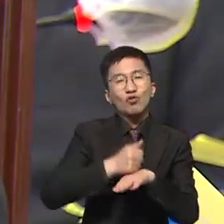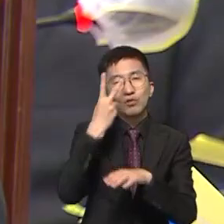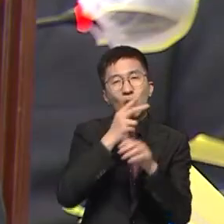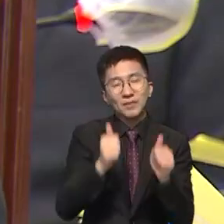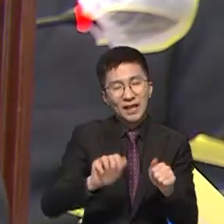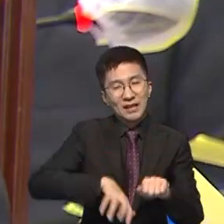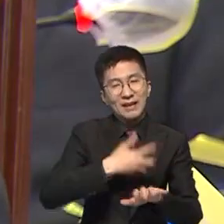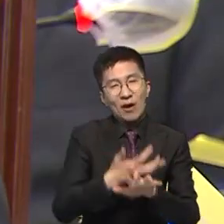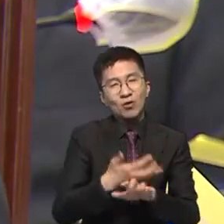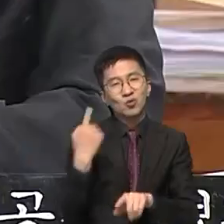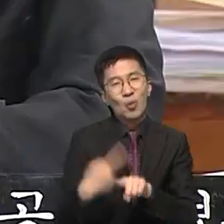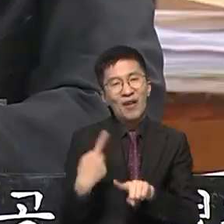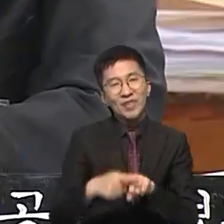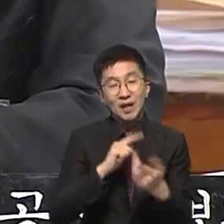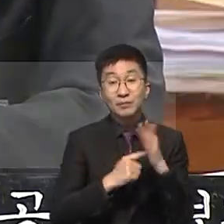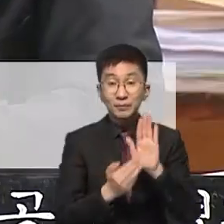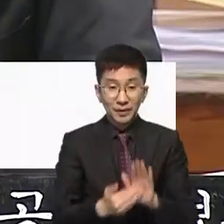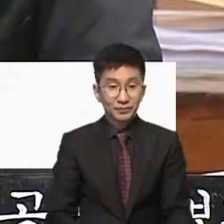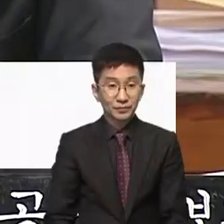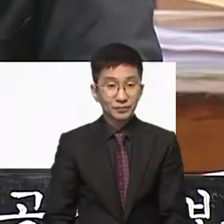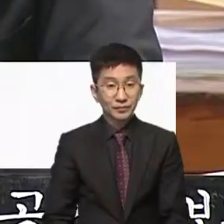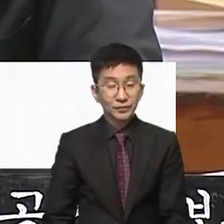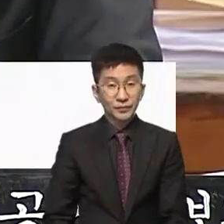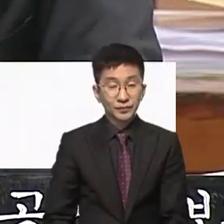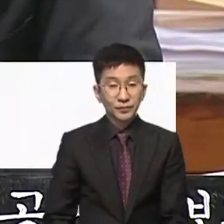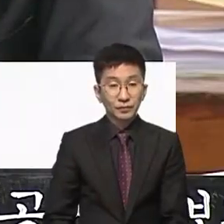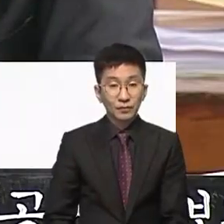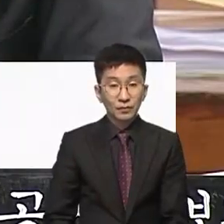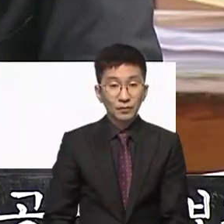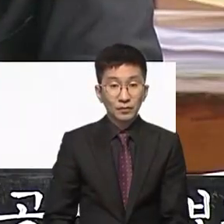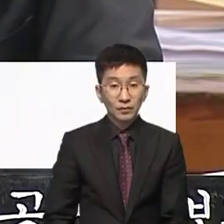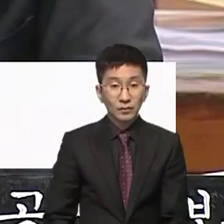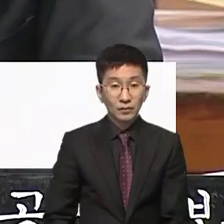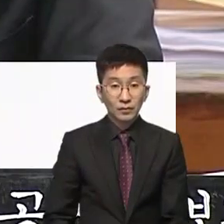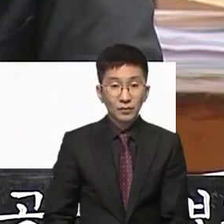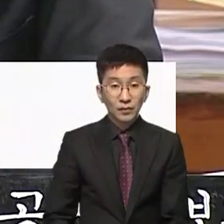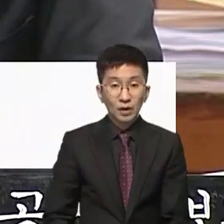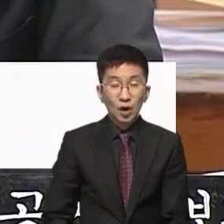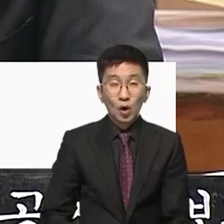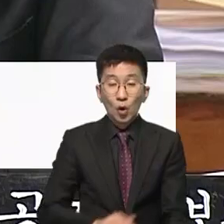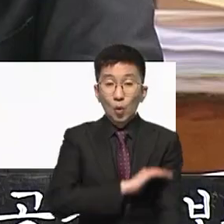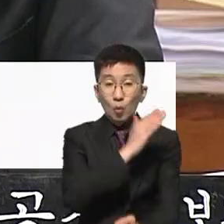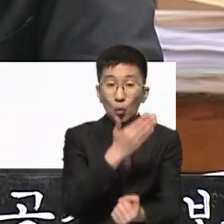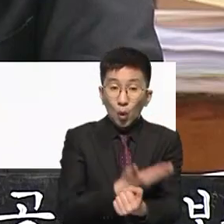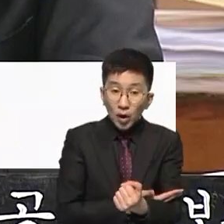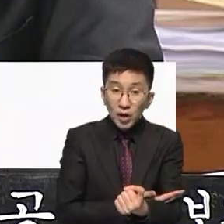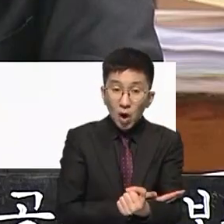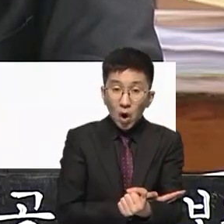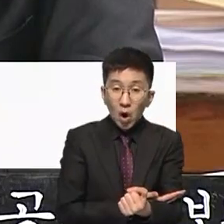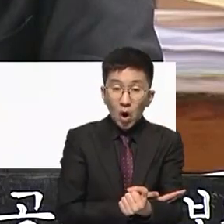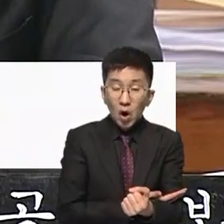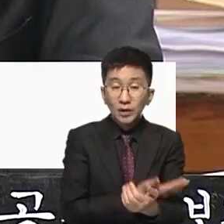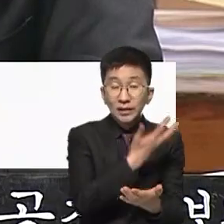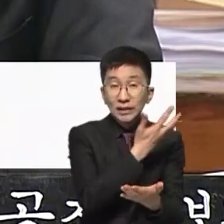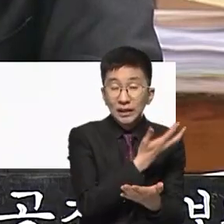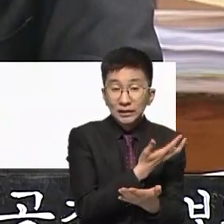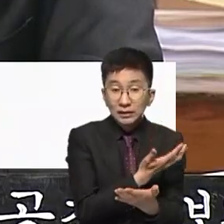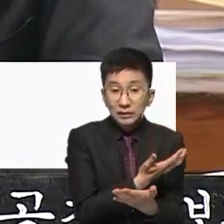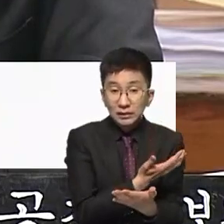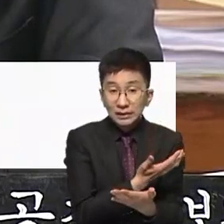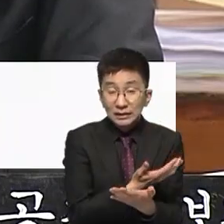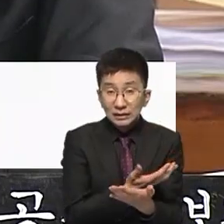후보자를 두둔했습니다. 권력을 찬탈한 이러한 그 수사를 제대로 하는 것이